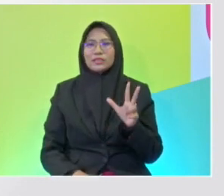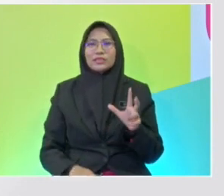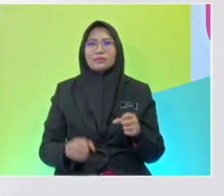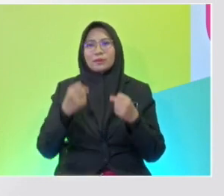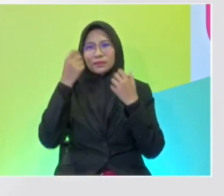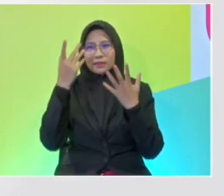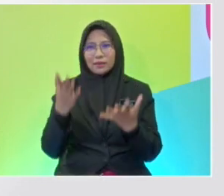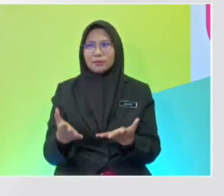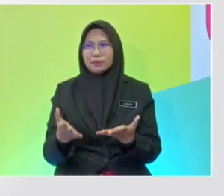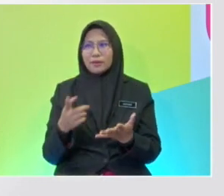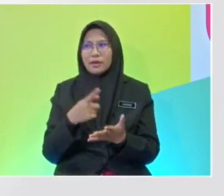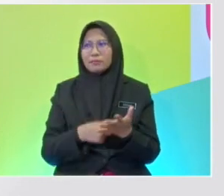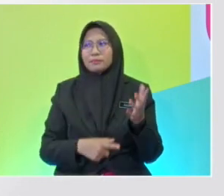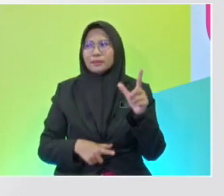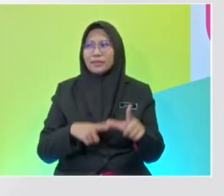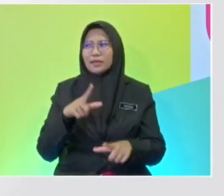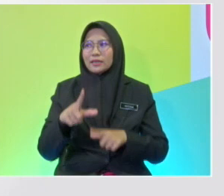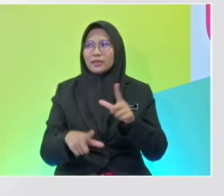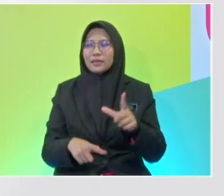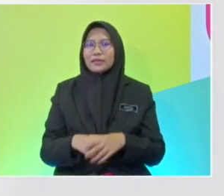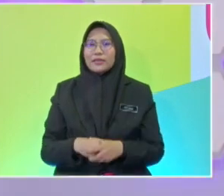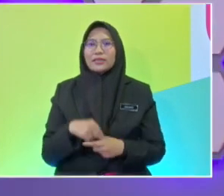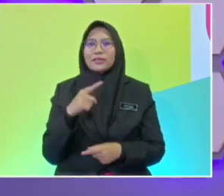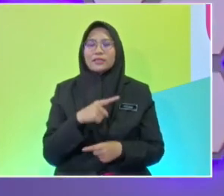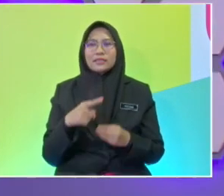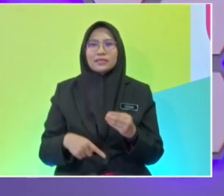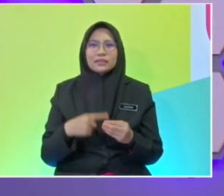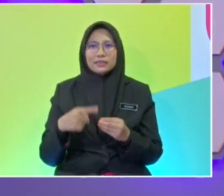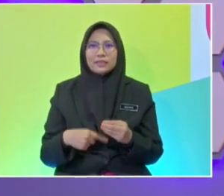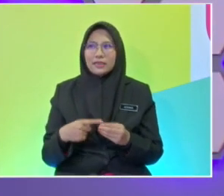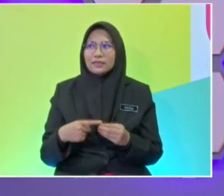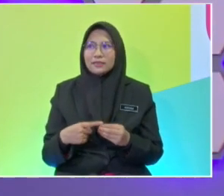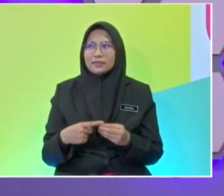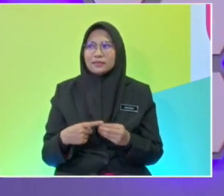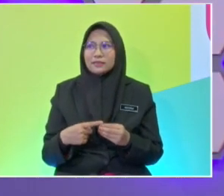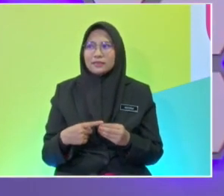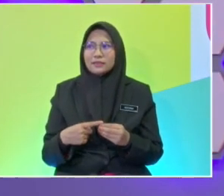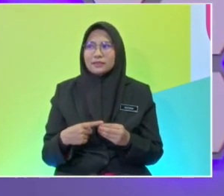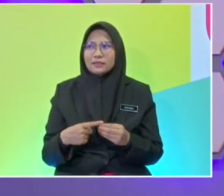Raja 6B yang dinilai disini itu analisis